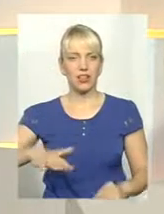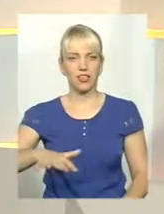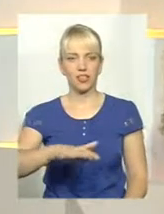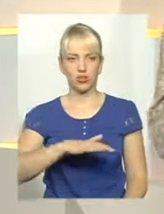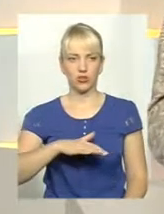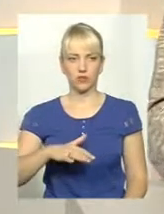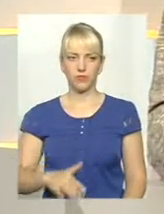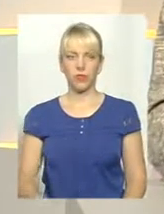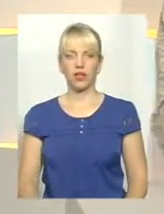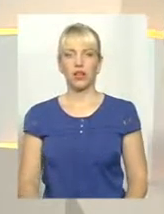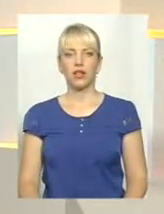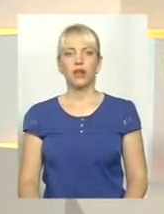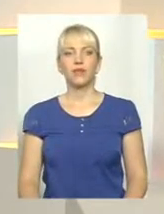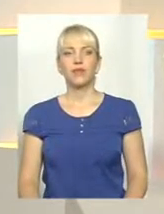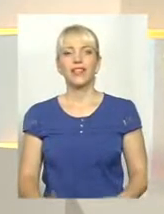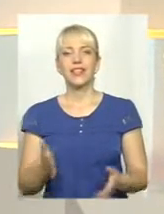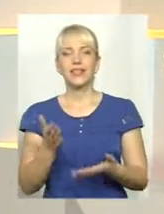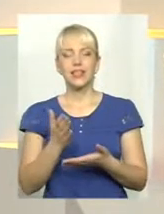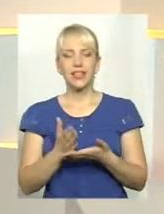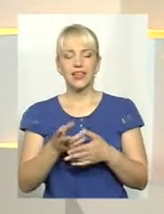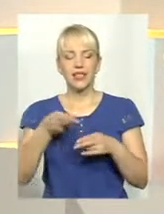говоримо про якусь фірму,